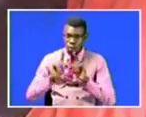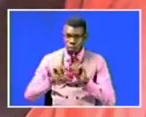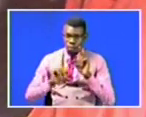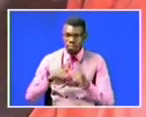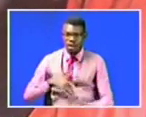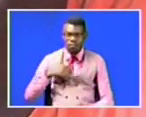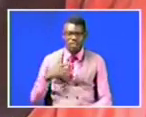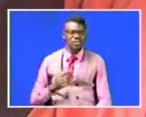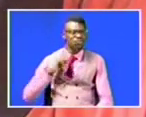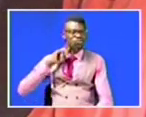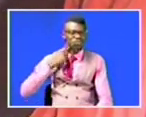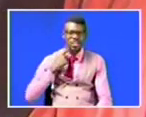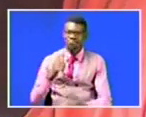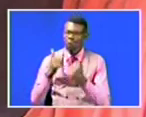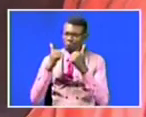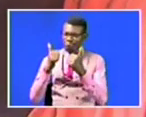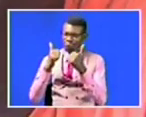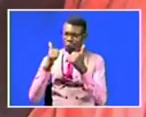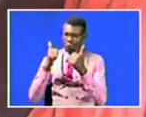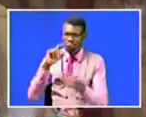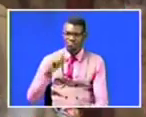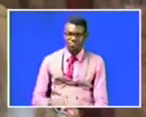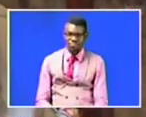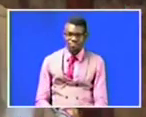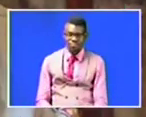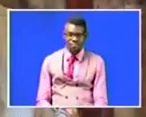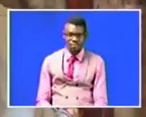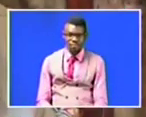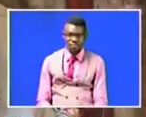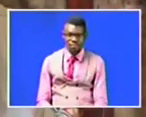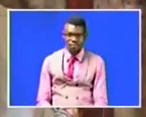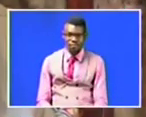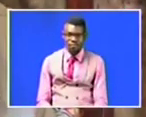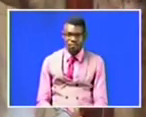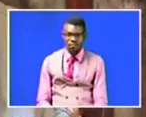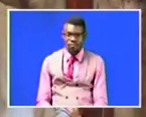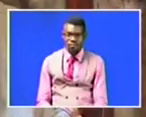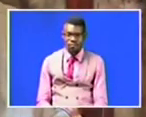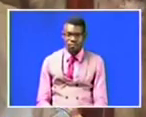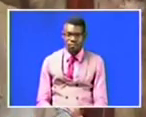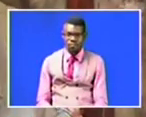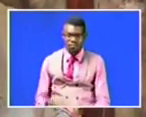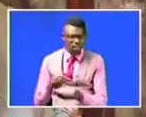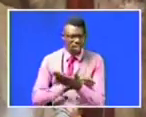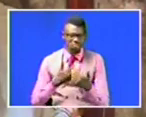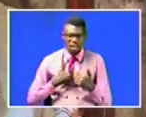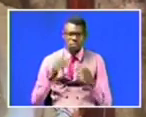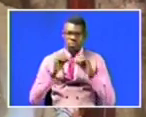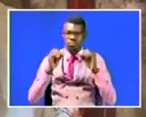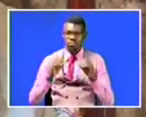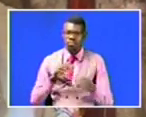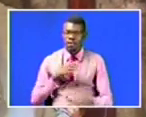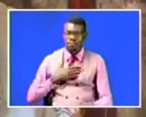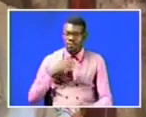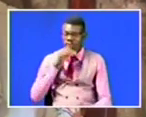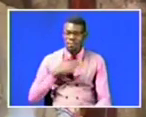ladha yake. Halisi kabisa hiyo inakuja. Kwani kama inaleta ugonjwa, ingekuwa kuleta basi, babu yangu angefika miaka